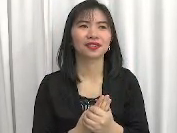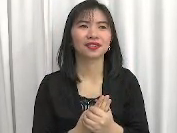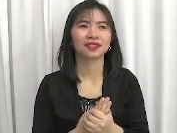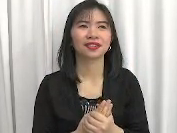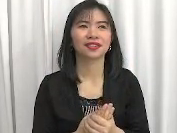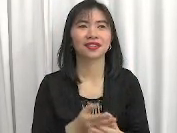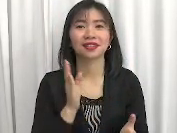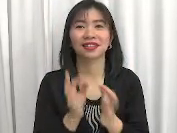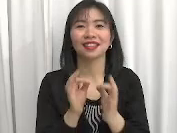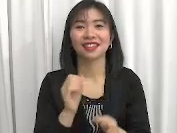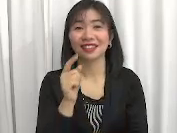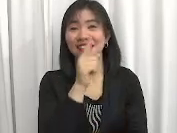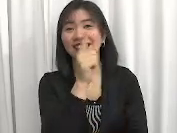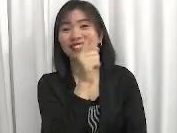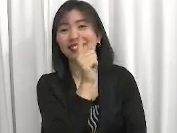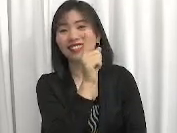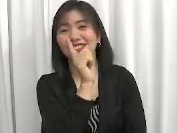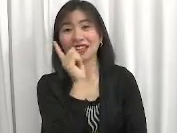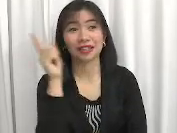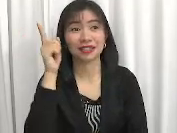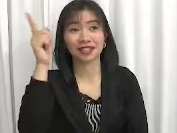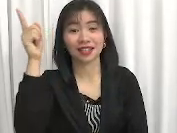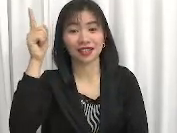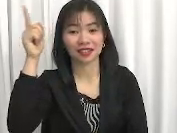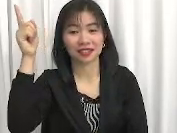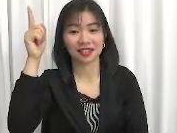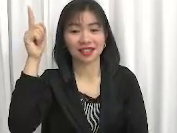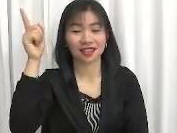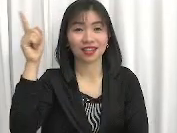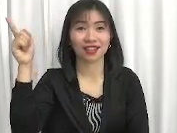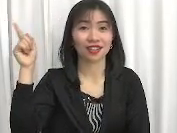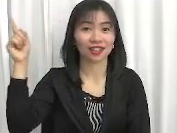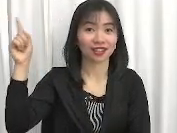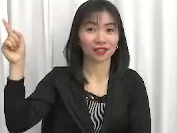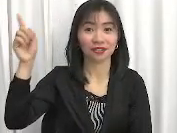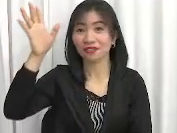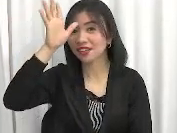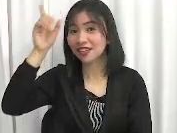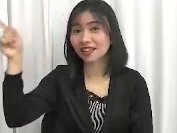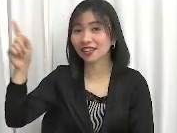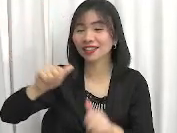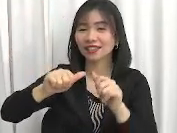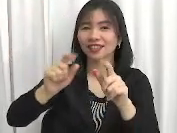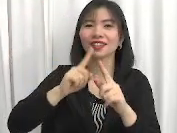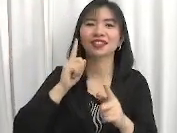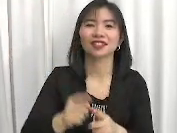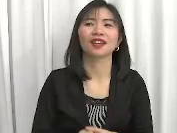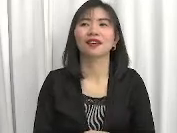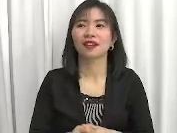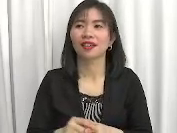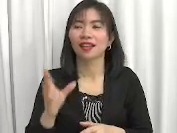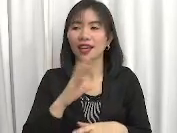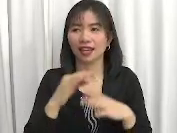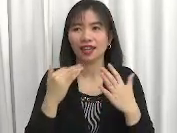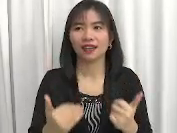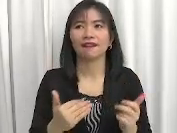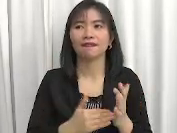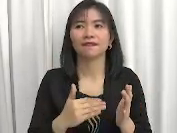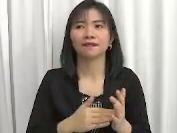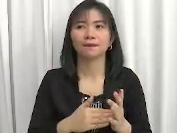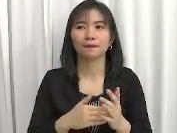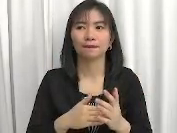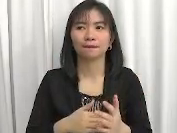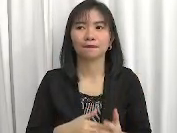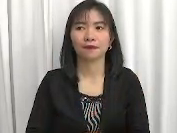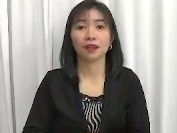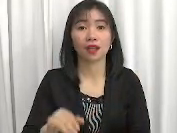na Brother Rudy to, wala na naman. Sagarin mo na, Brad. Ayun, continuation pa, I will be forever a crown